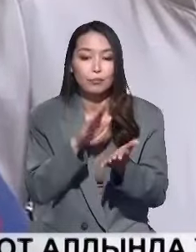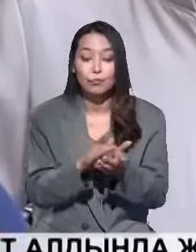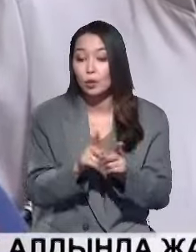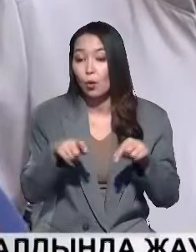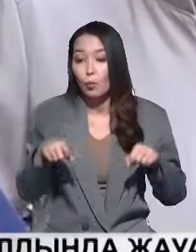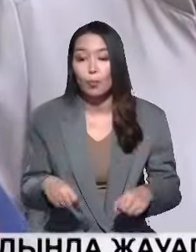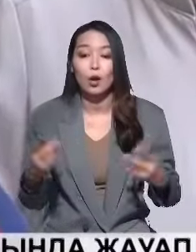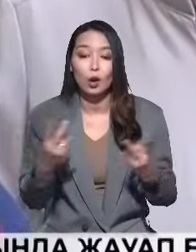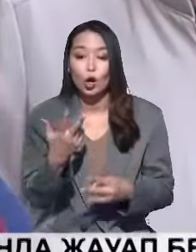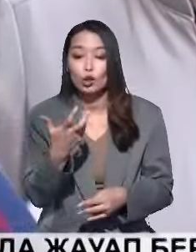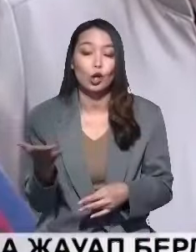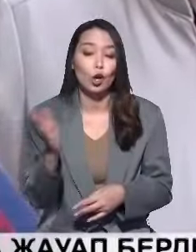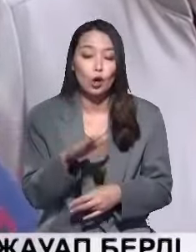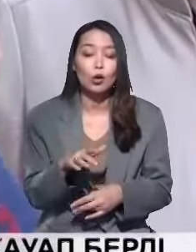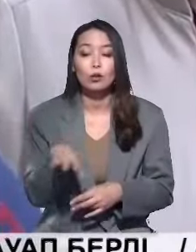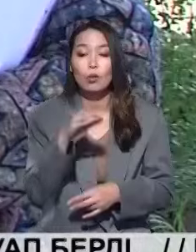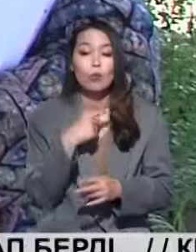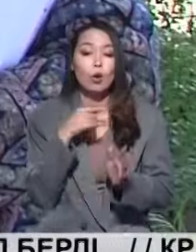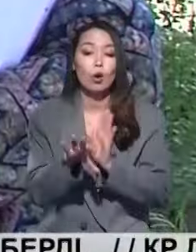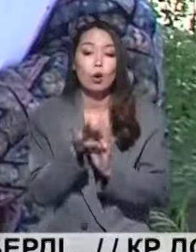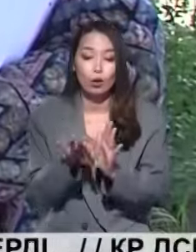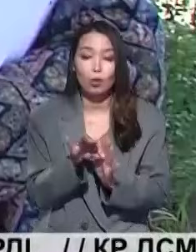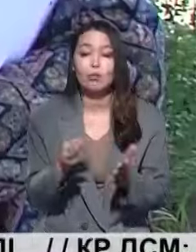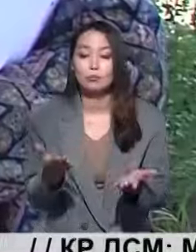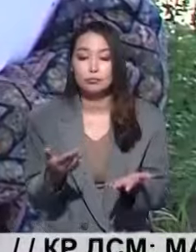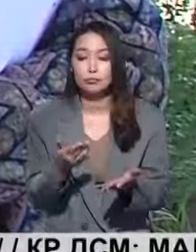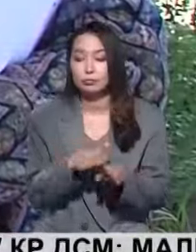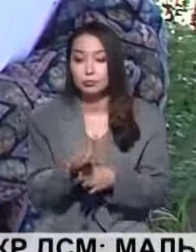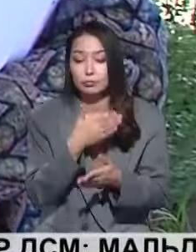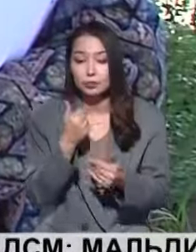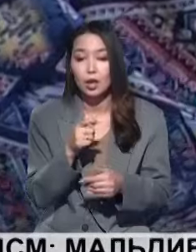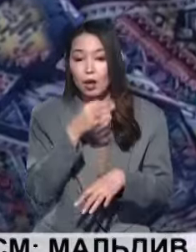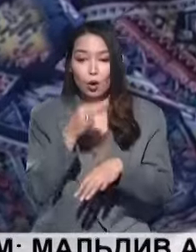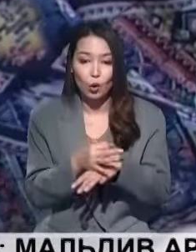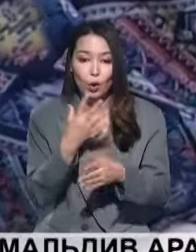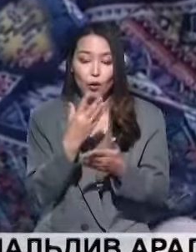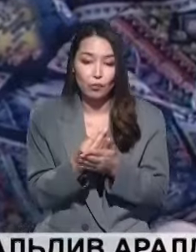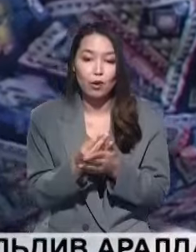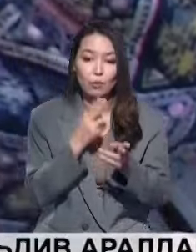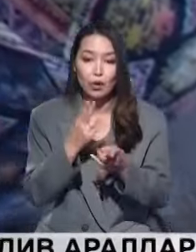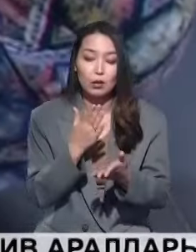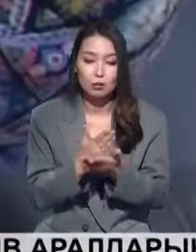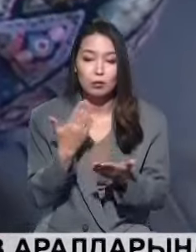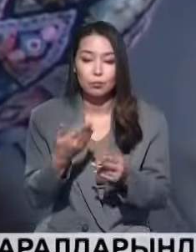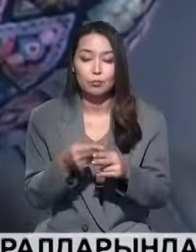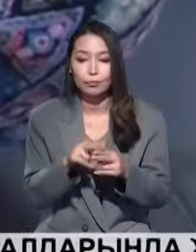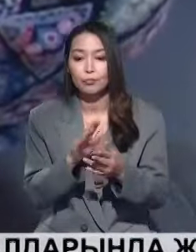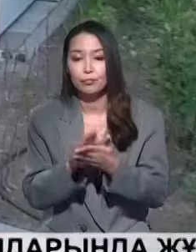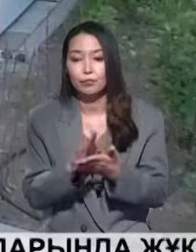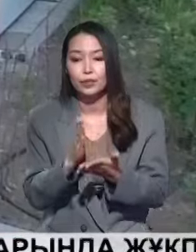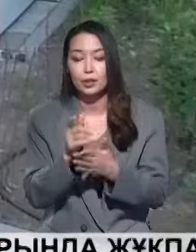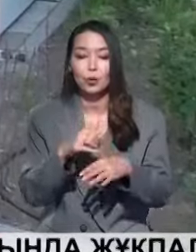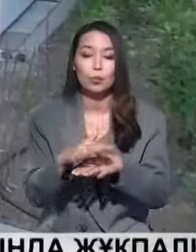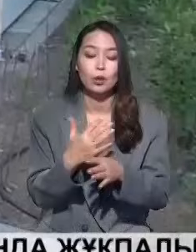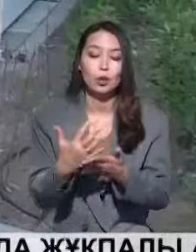Сонда 300-ге тұрғынның дауысын елемегені ме? Жауаптылардың өз уәжі бар. Міндетімізді мінсіз атқарып отырмыз дейді. Сөздерінше тұрғындардан